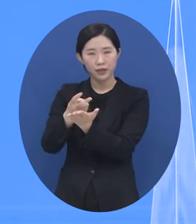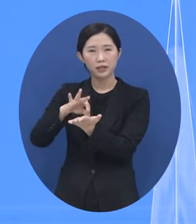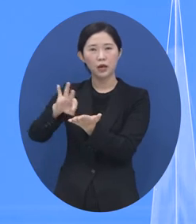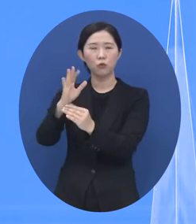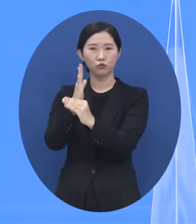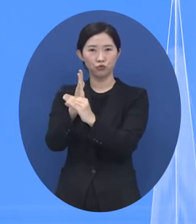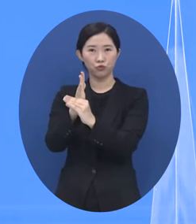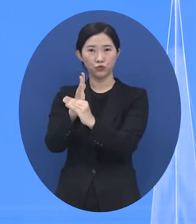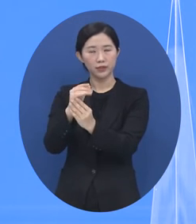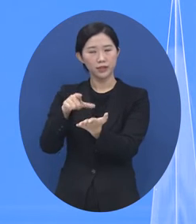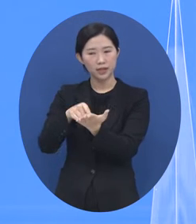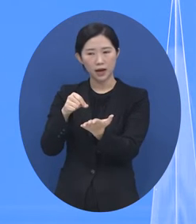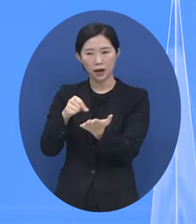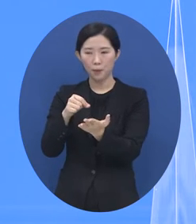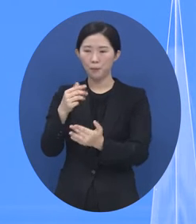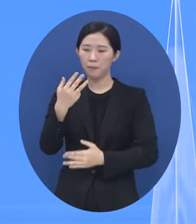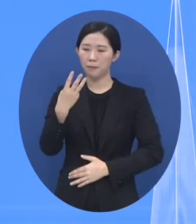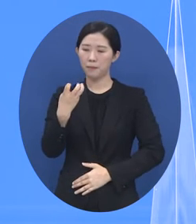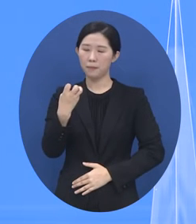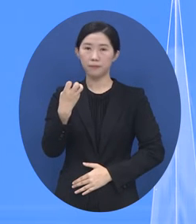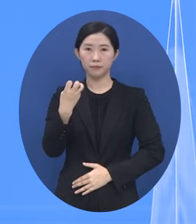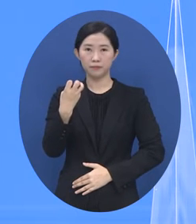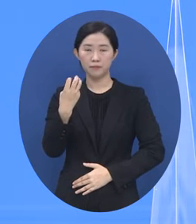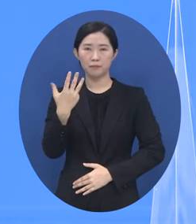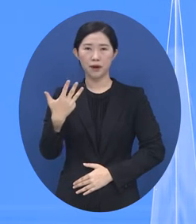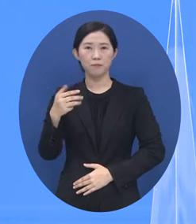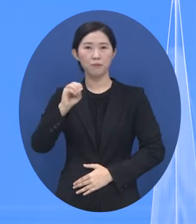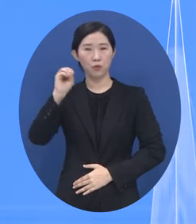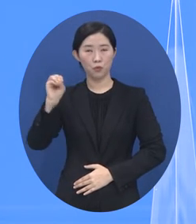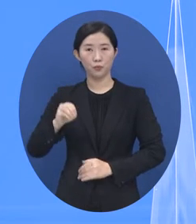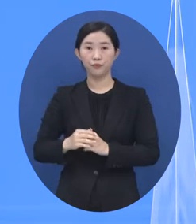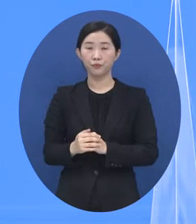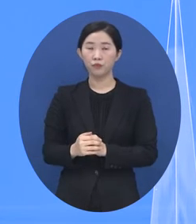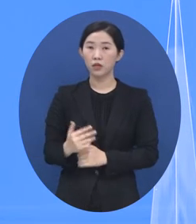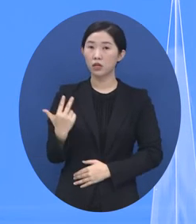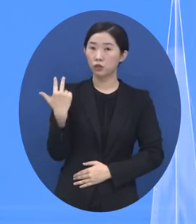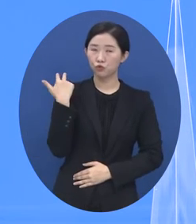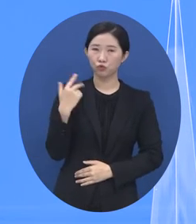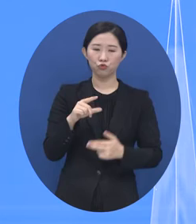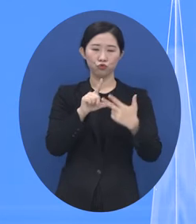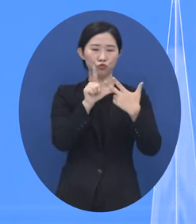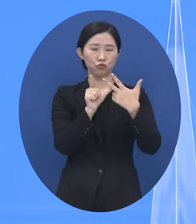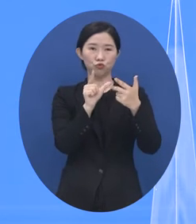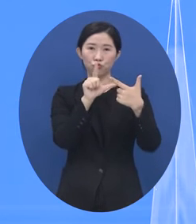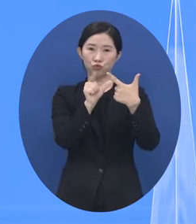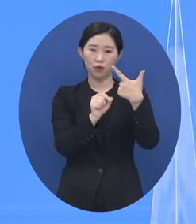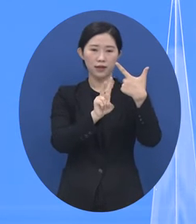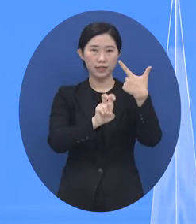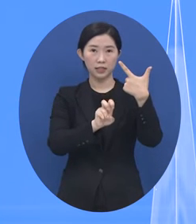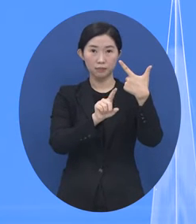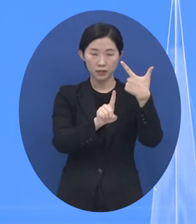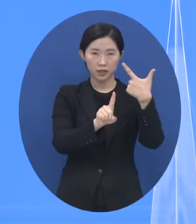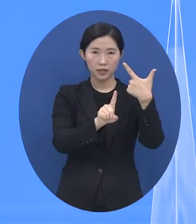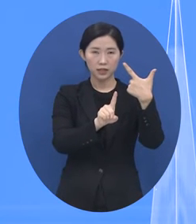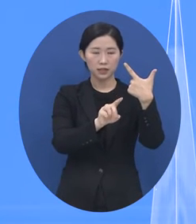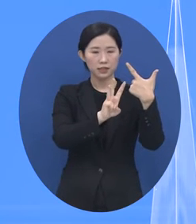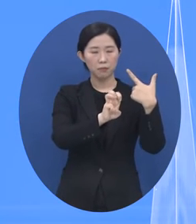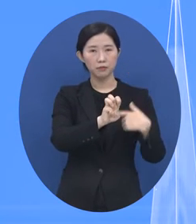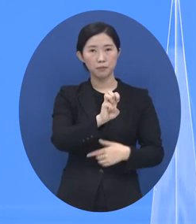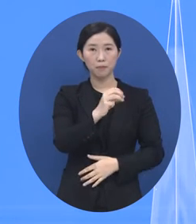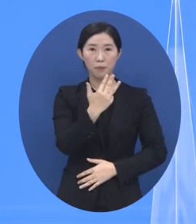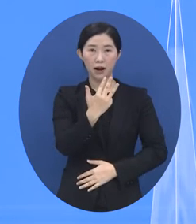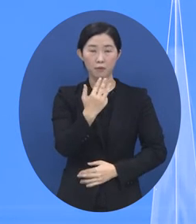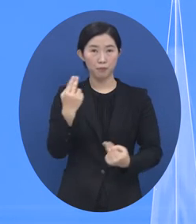가동률은 38.8%입니다. 일주일 전인 6월 21일 20시 기준 33.2%